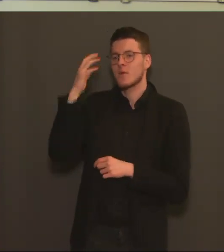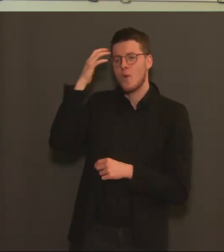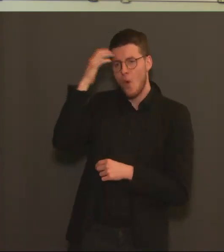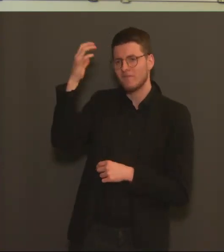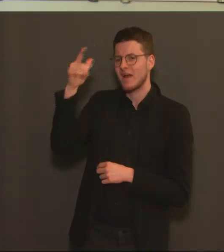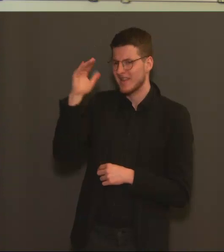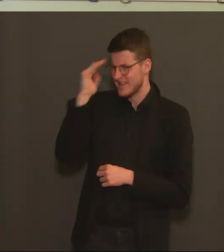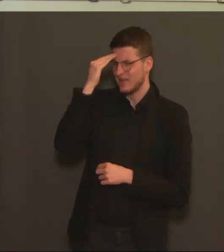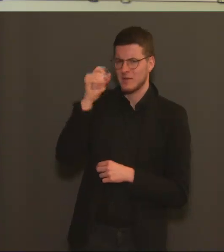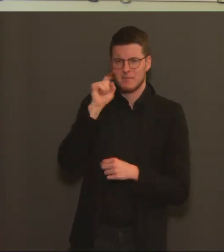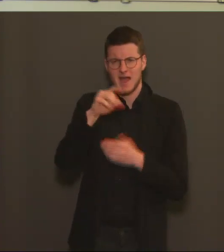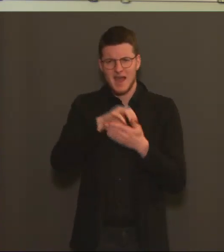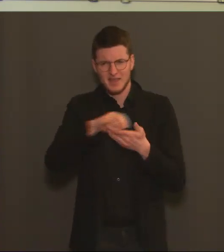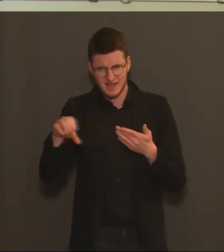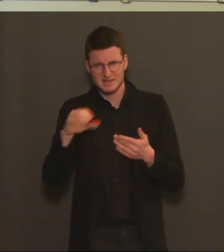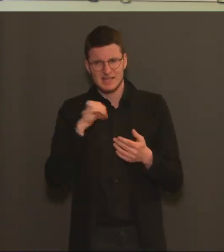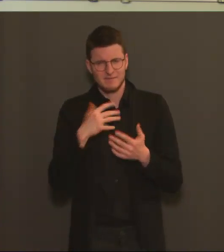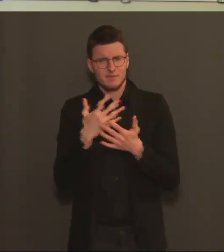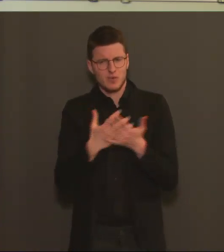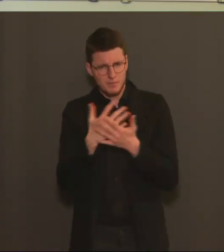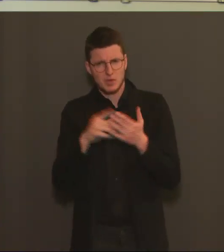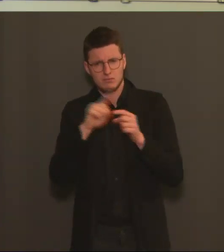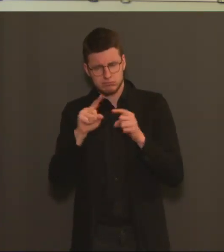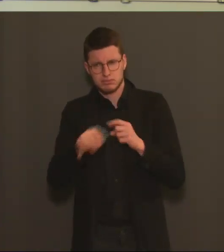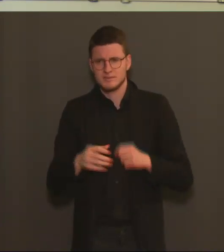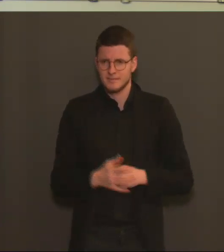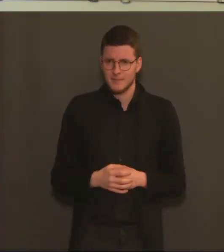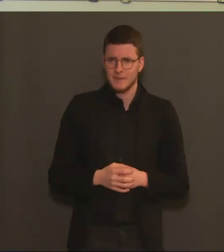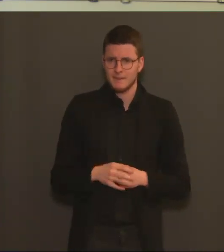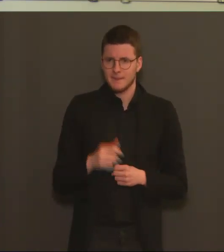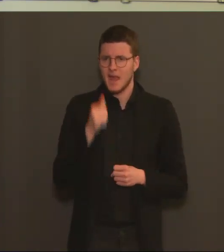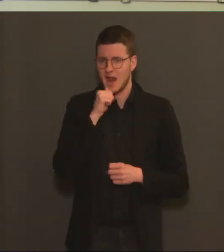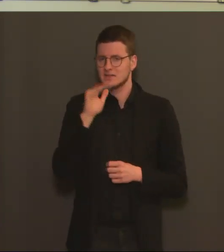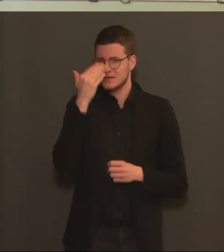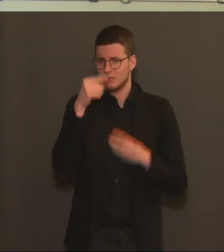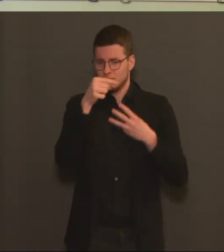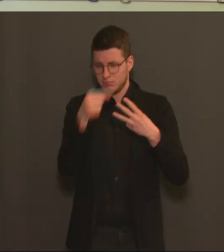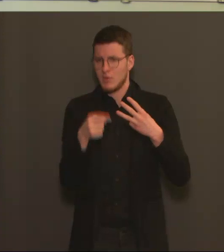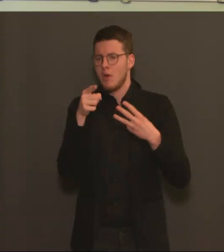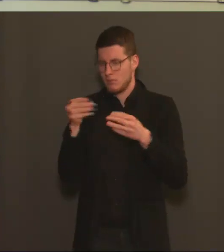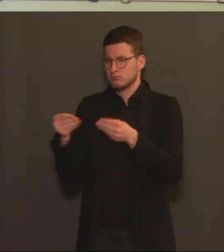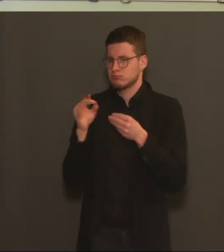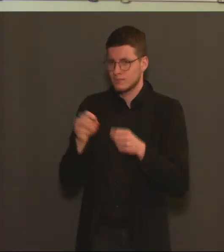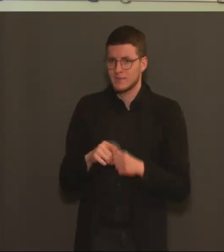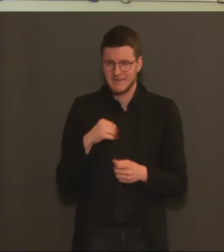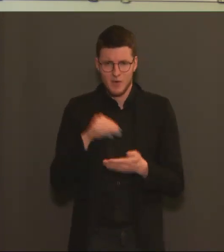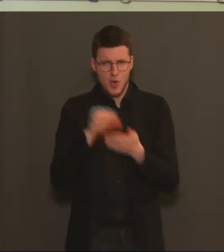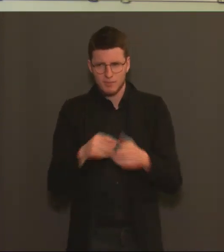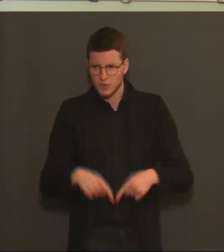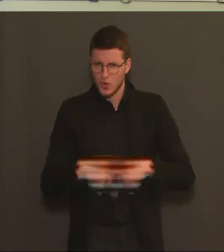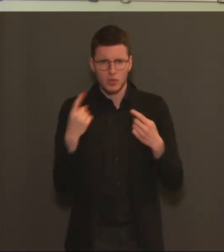bij de overheid. Elke uitnodiging heeft een duidelijk herkenbaar